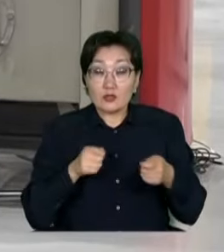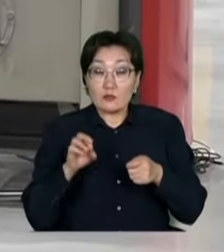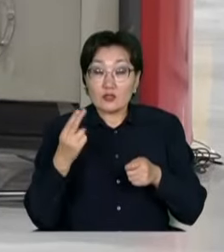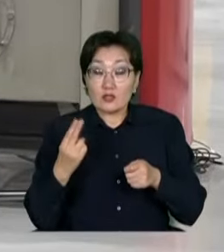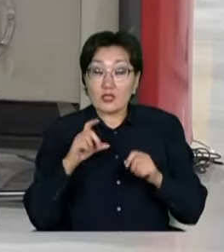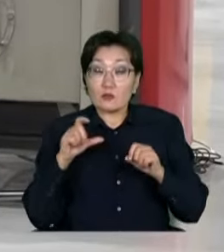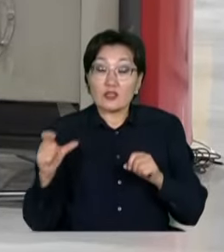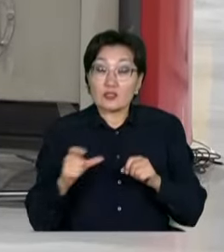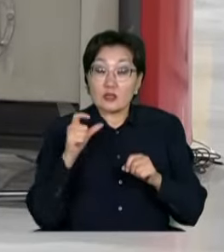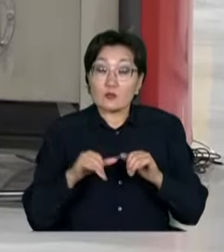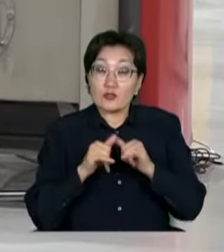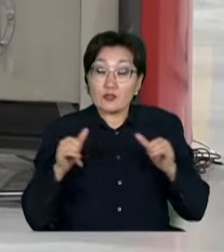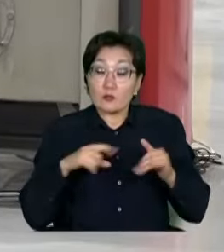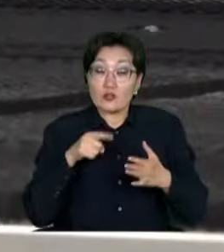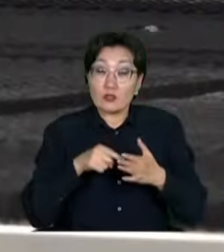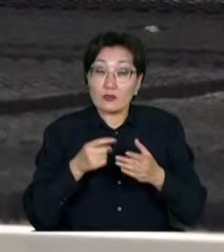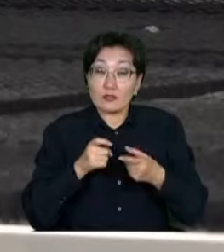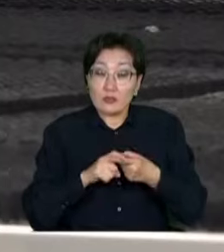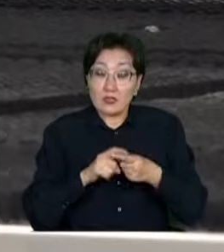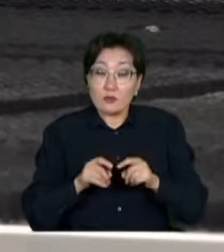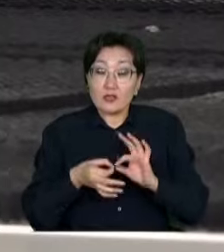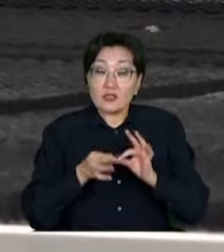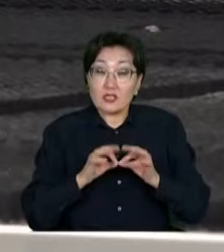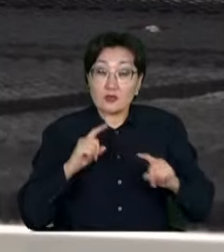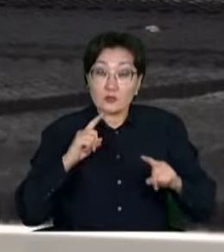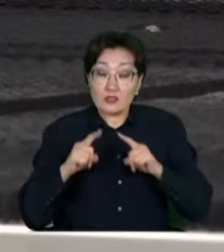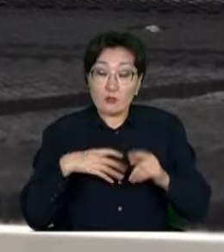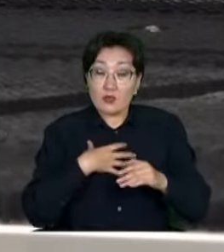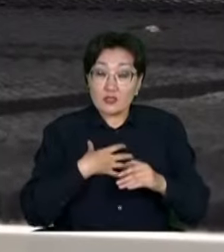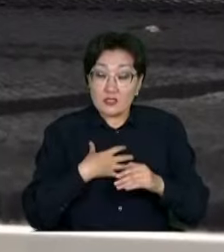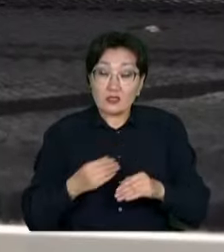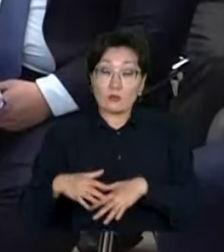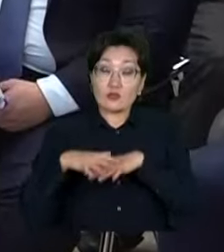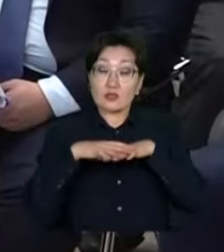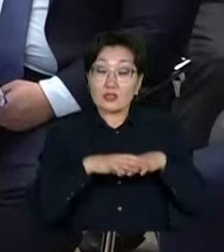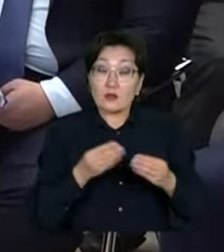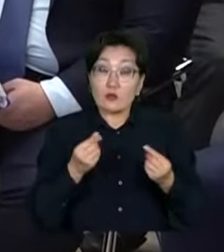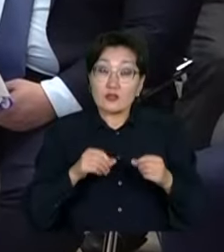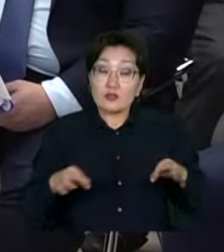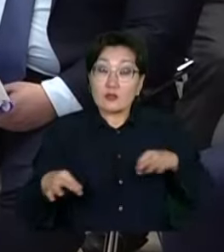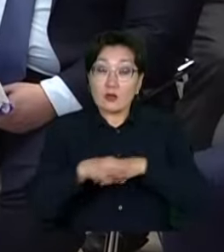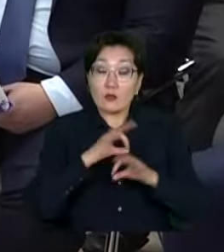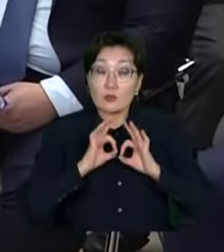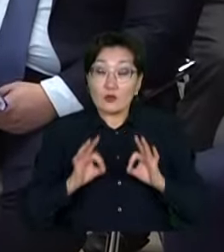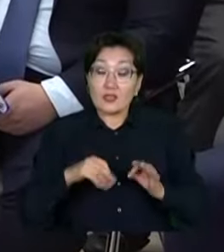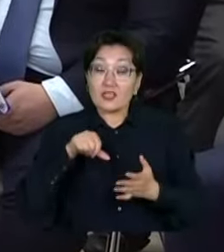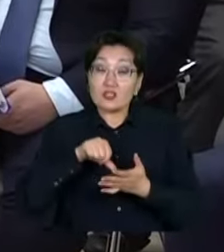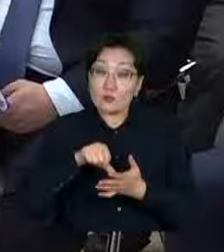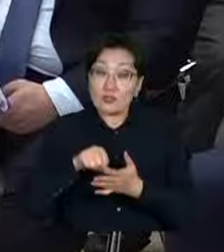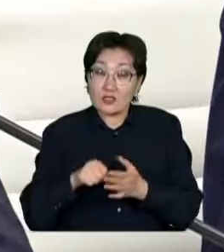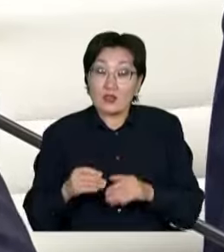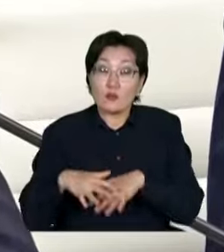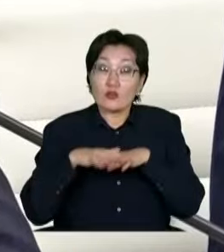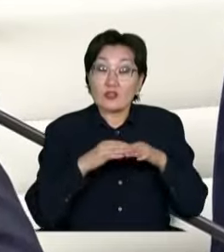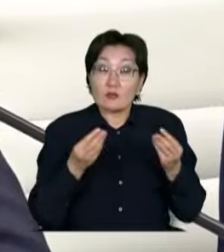әлеуметтік экономикалық даму мәселелері бойынша кеңейтілген кеңесте маңызды инвестициялық жобаларға прокурорлардың қатысуымен